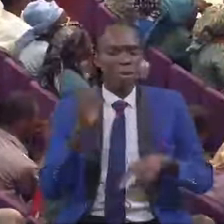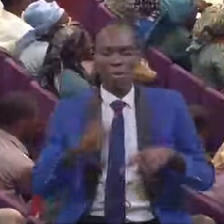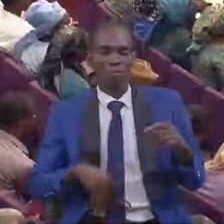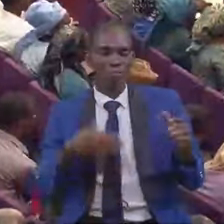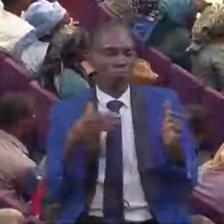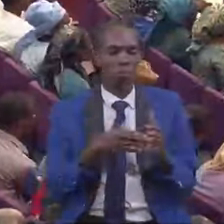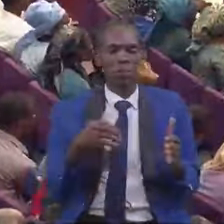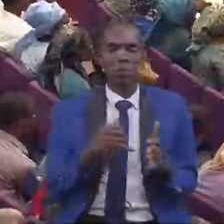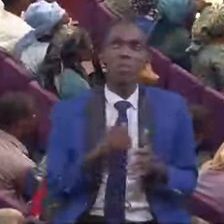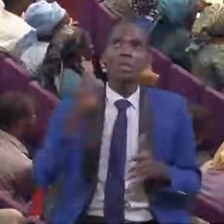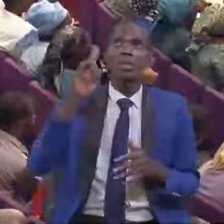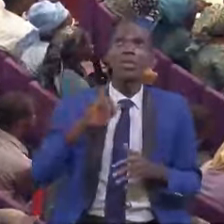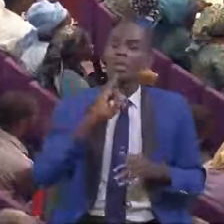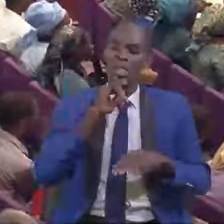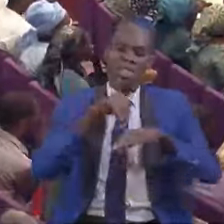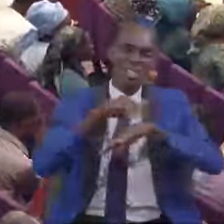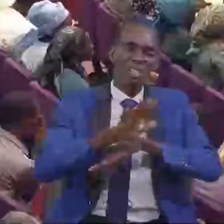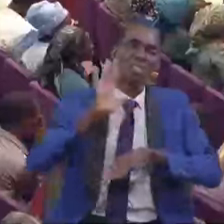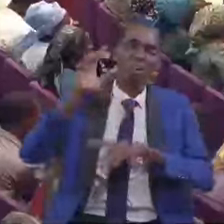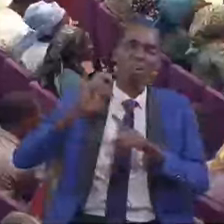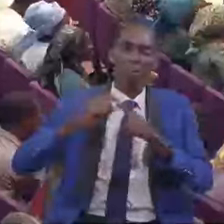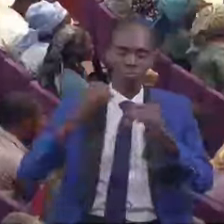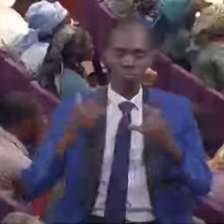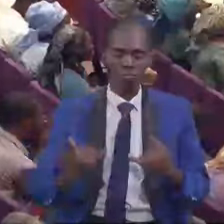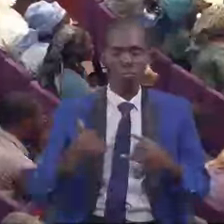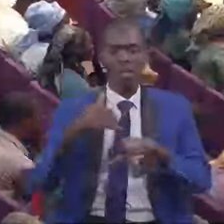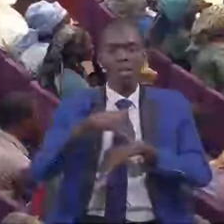soir. Je dis, il envoie la parole ce soir.